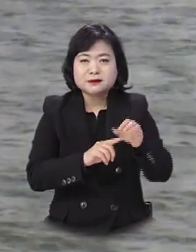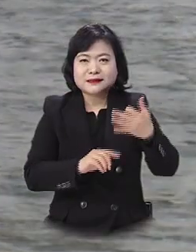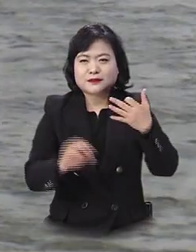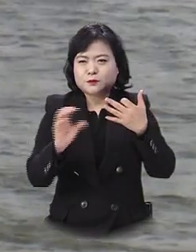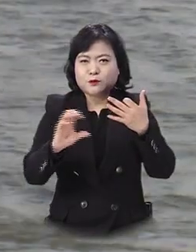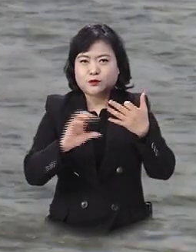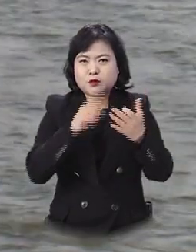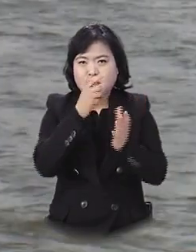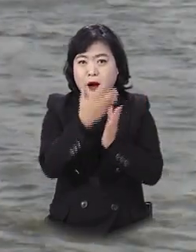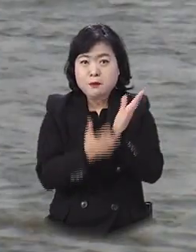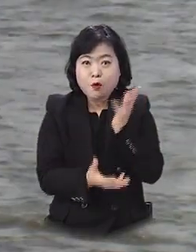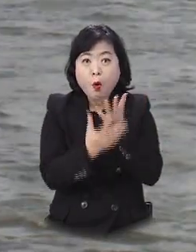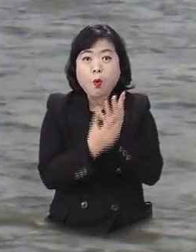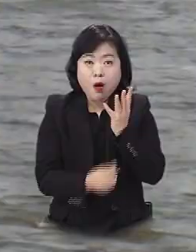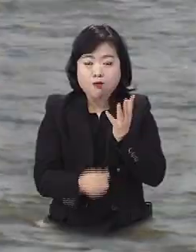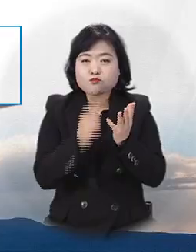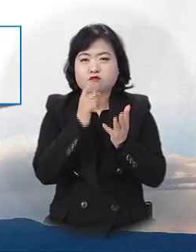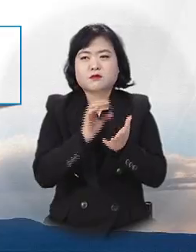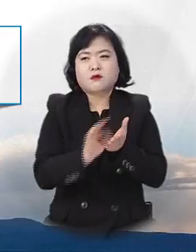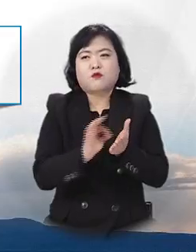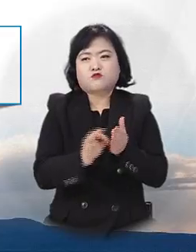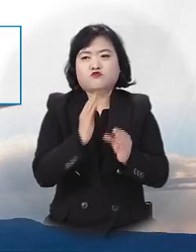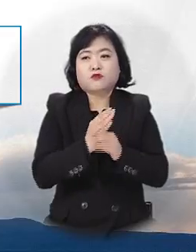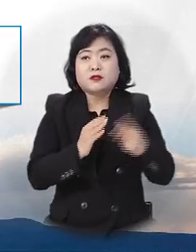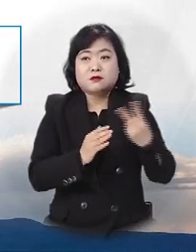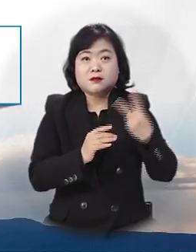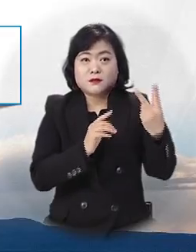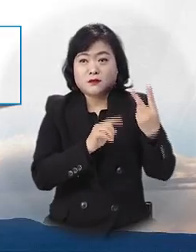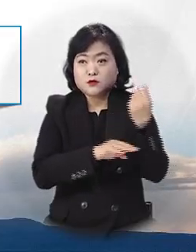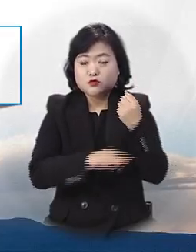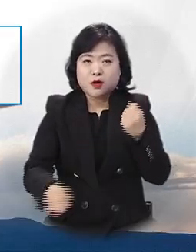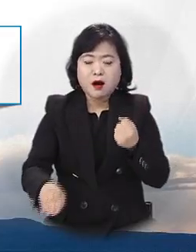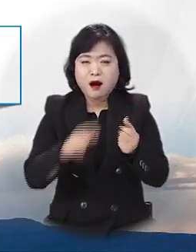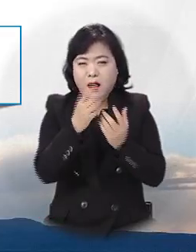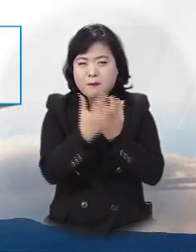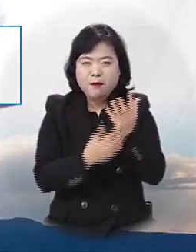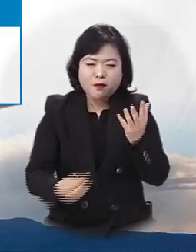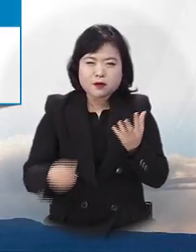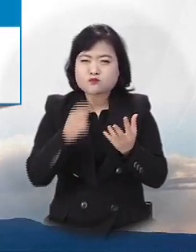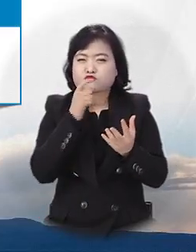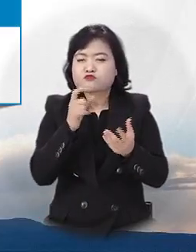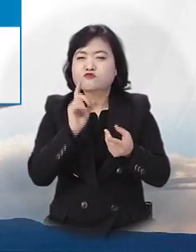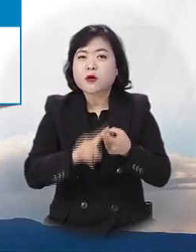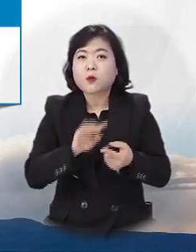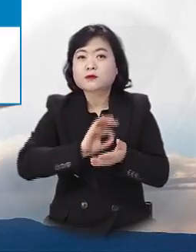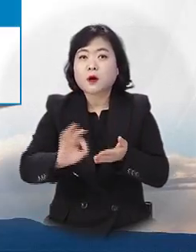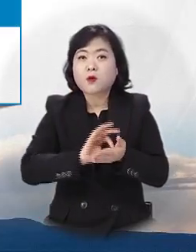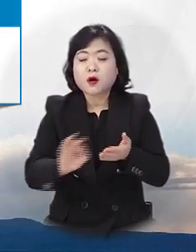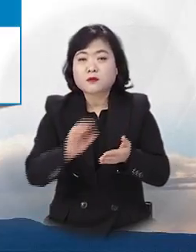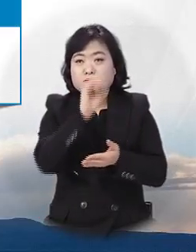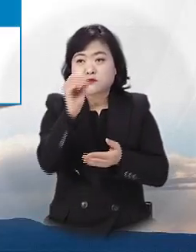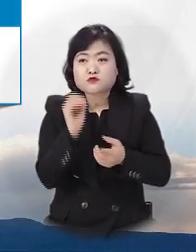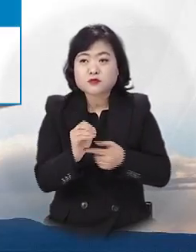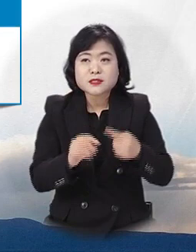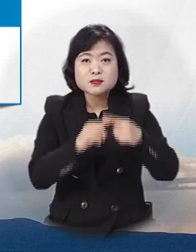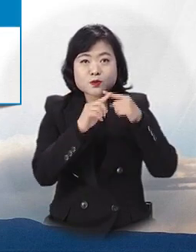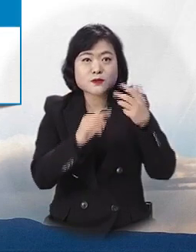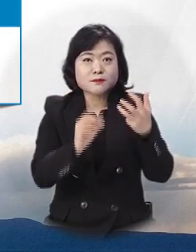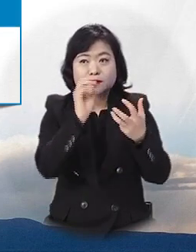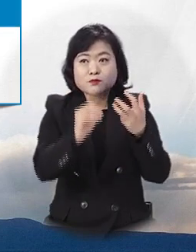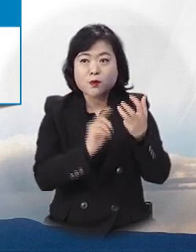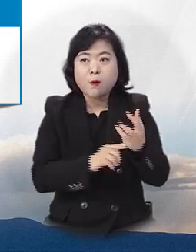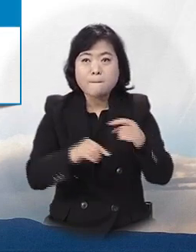강변여과수 를 써봤습니다 2002년 기준 강변여과수 를 식수원 으로 쓰는 비중이 스위스가 80%